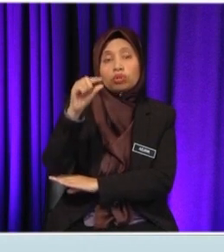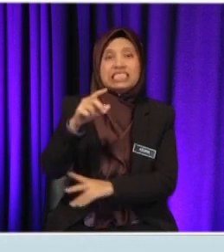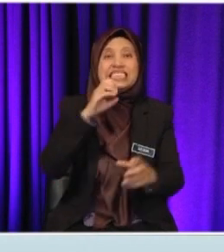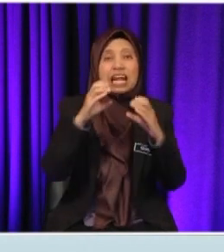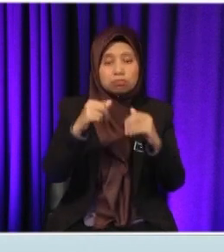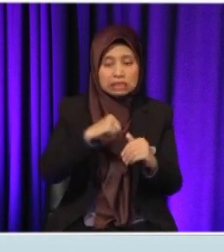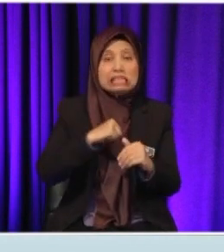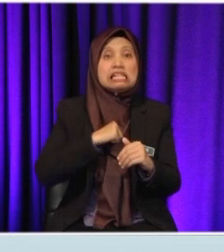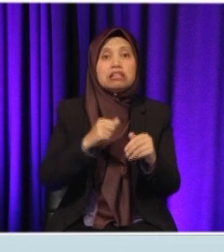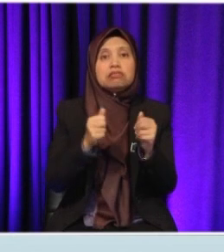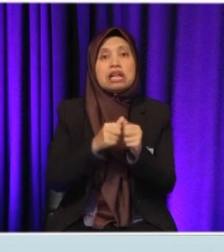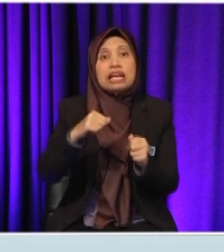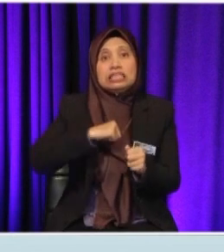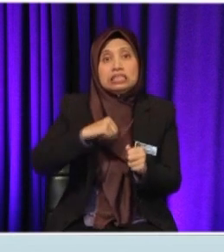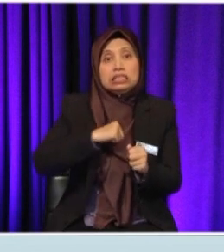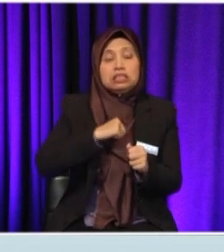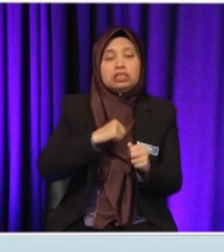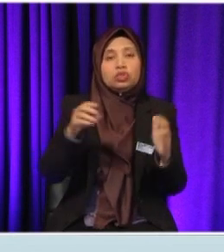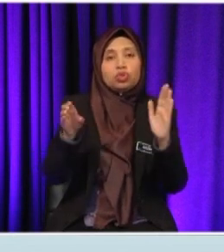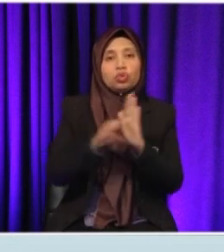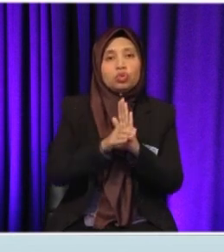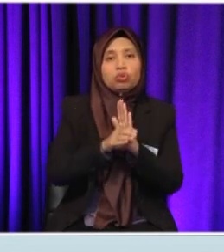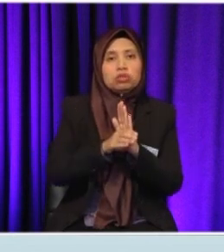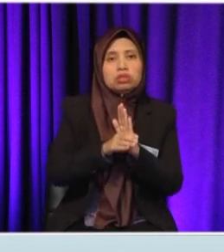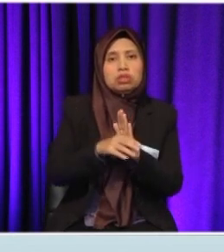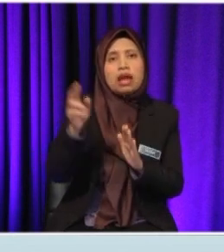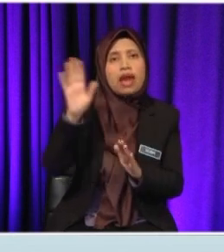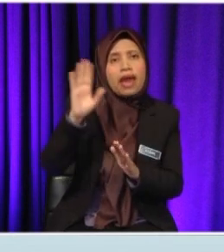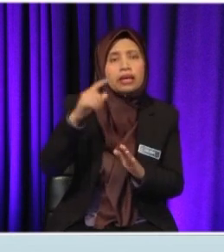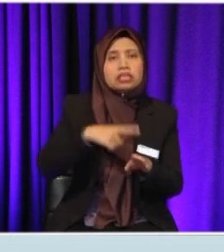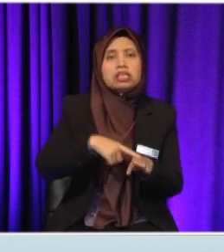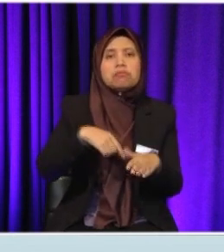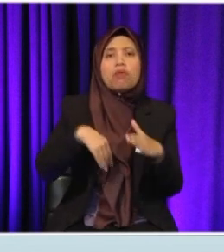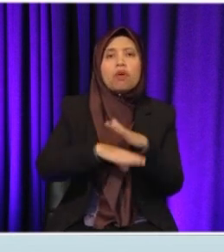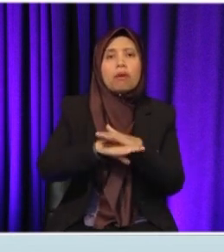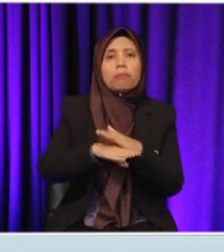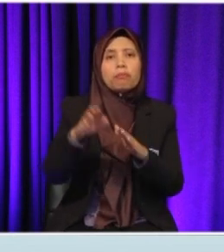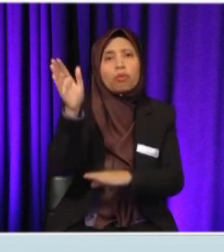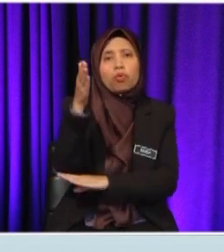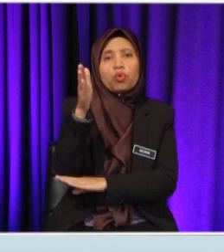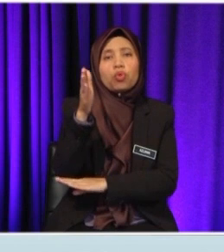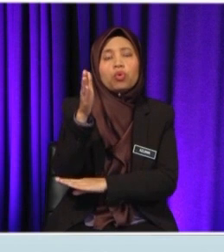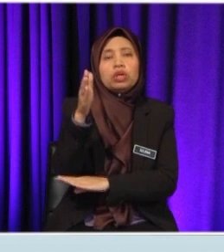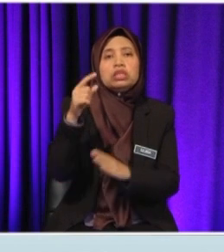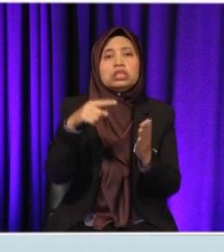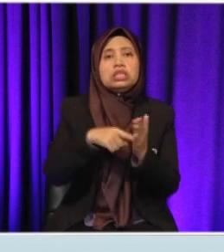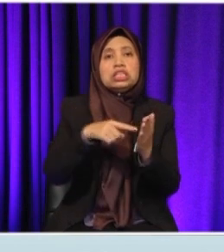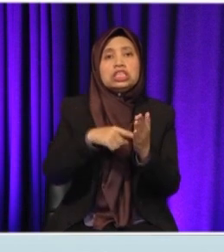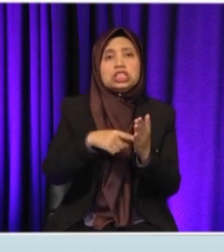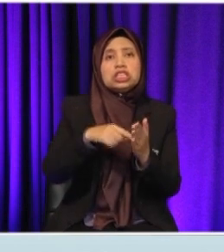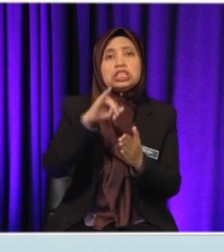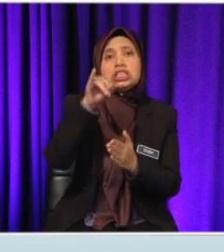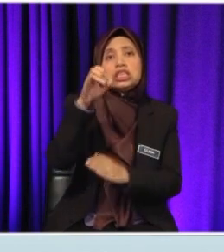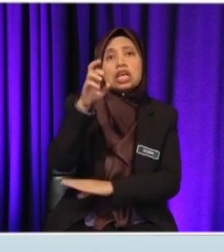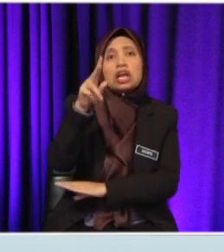sendiri. Berdasarkan petikan, contoh dia adalah, hey, di bawah pokok mana pokok ini belajar undang-undang. Jerkahnya seolah-olah